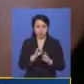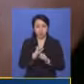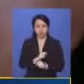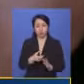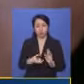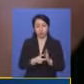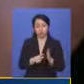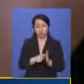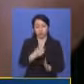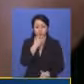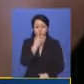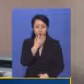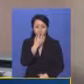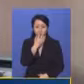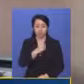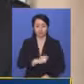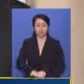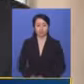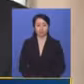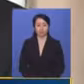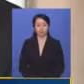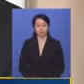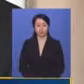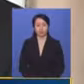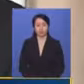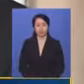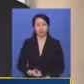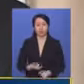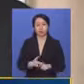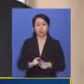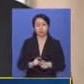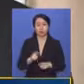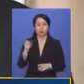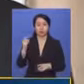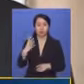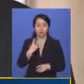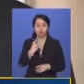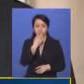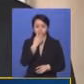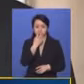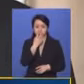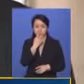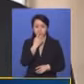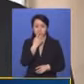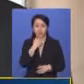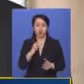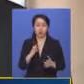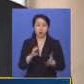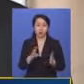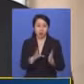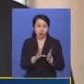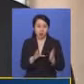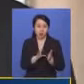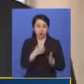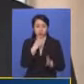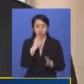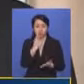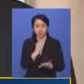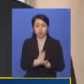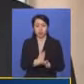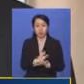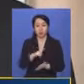сохранить тепло в помещении. Это пленочный лучистый электронагреватель. Значит, в его основе, ну,